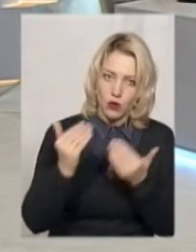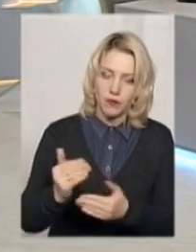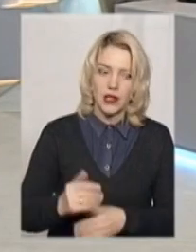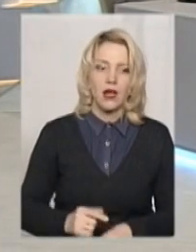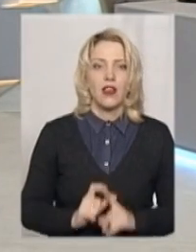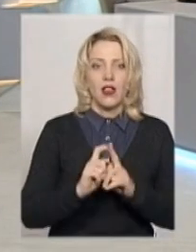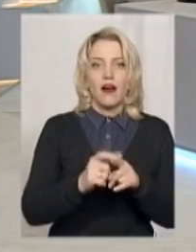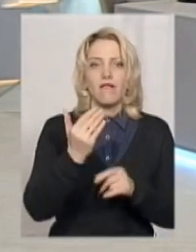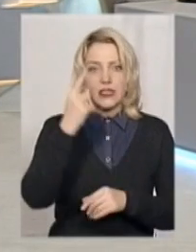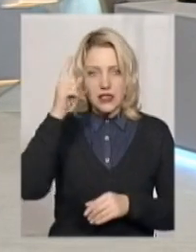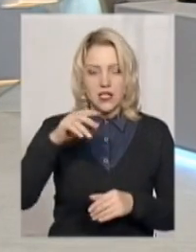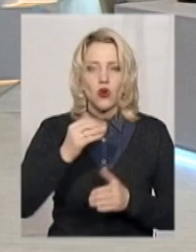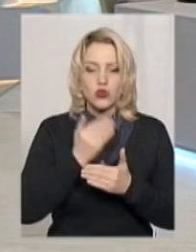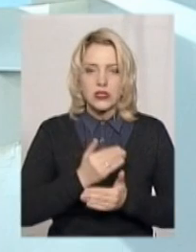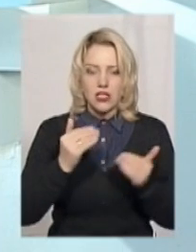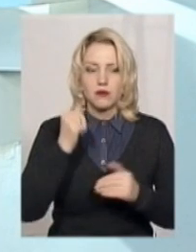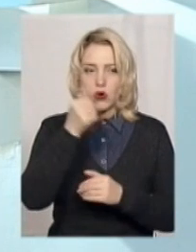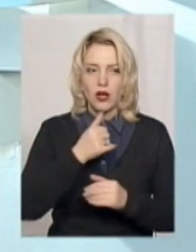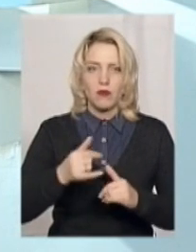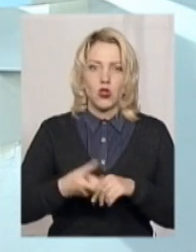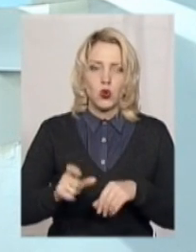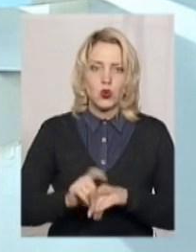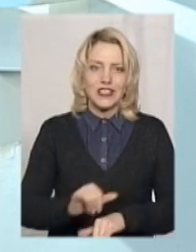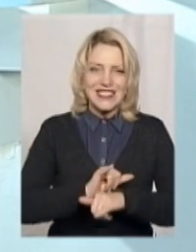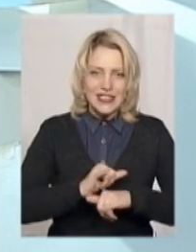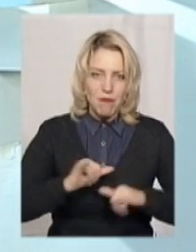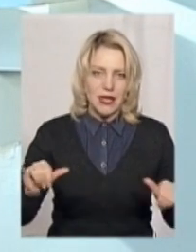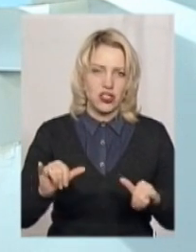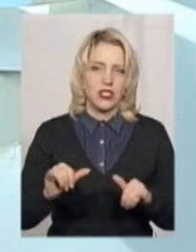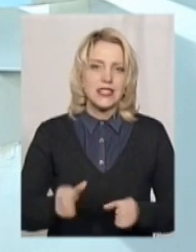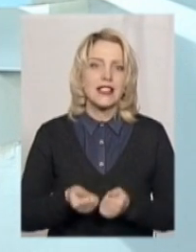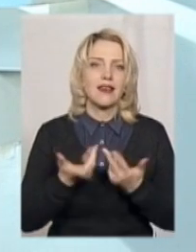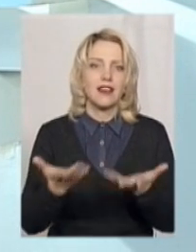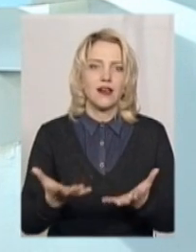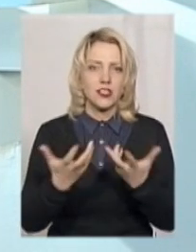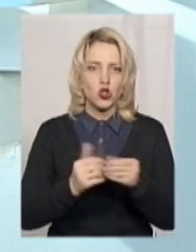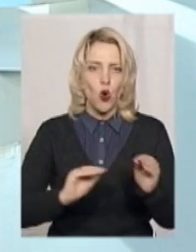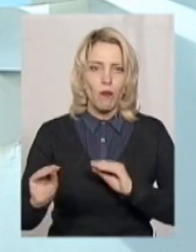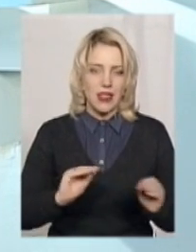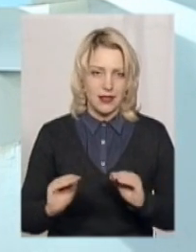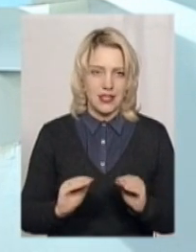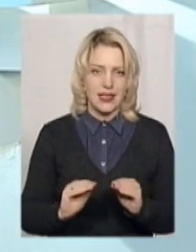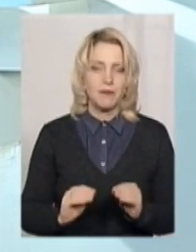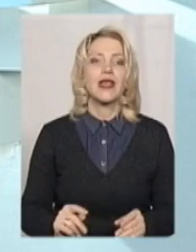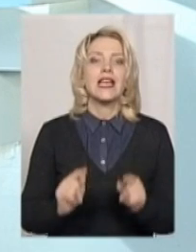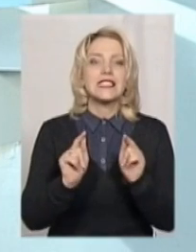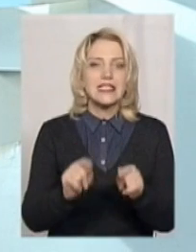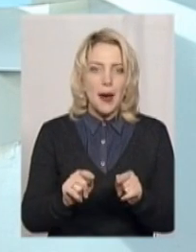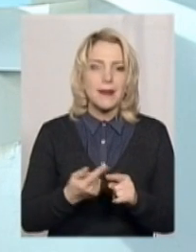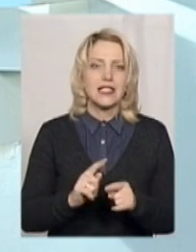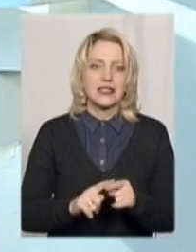знаєте, останніми роками дуже збільшилась кількість обладнання саме. Це